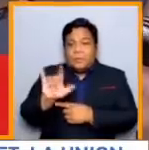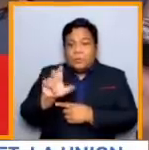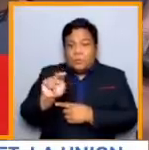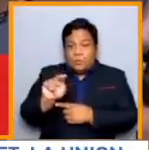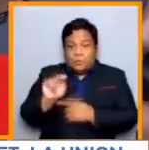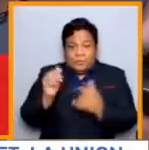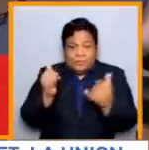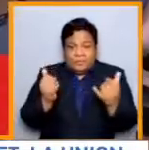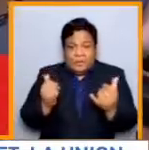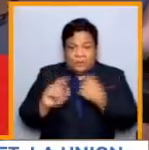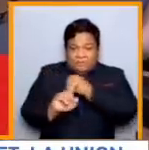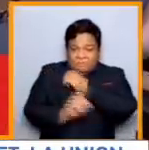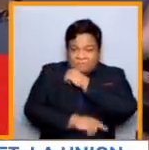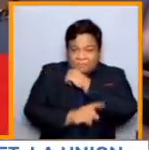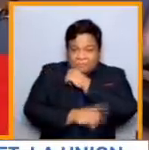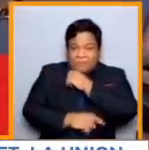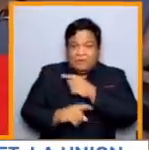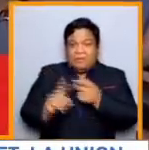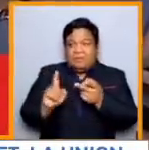penalties